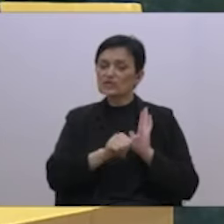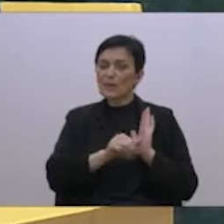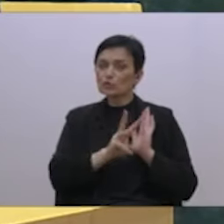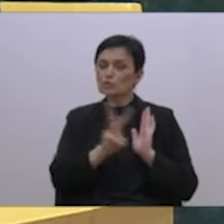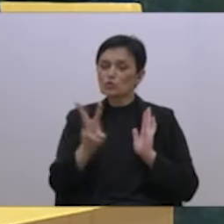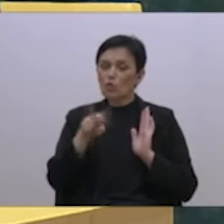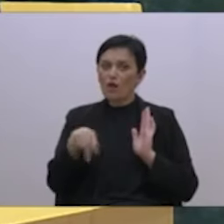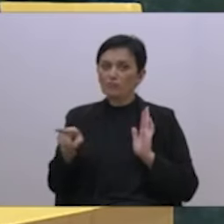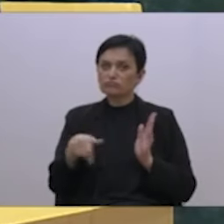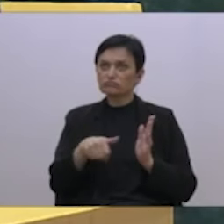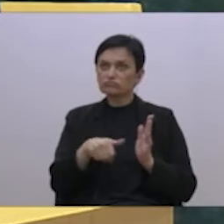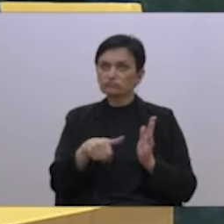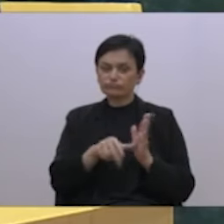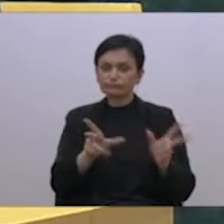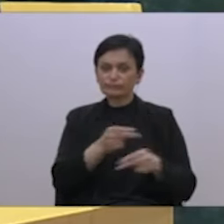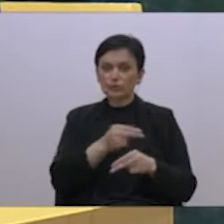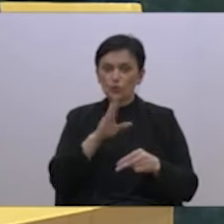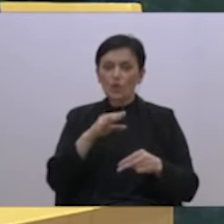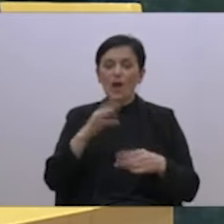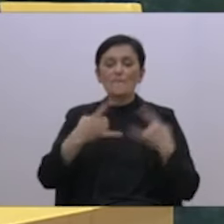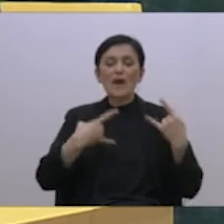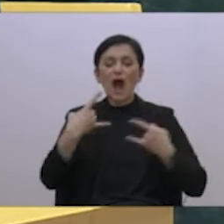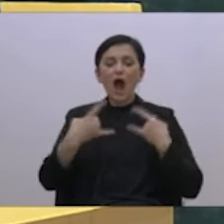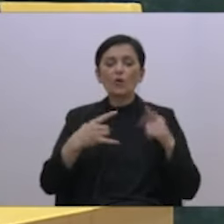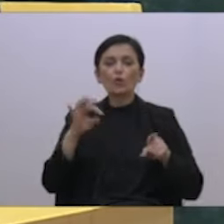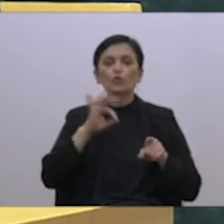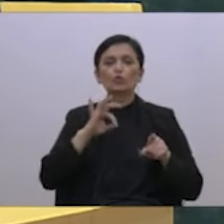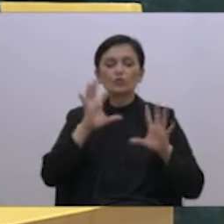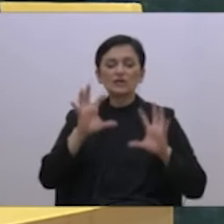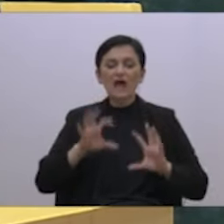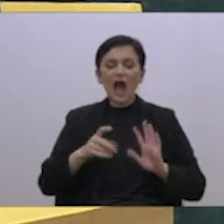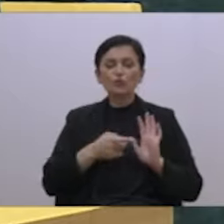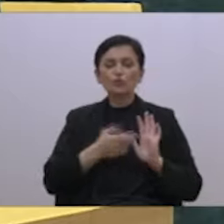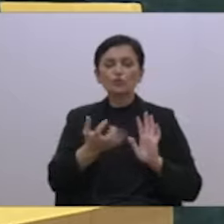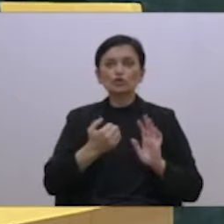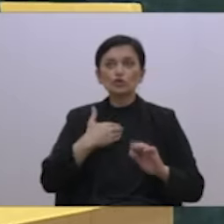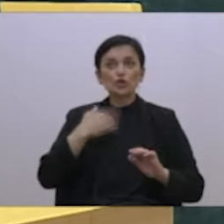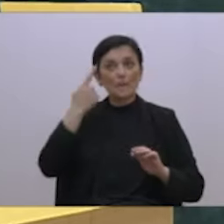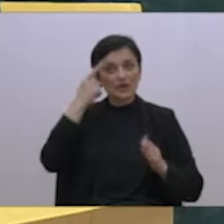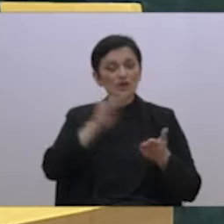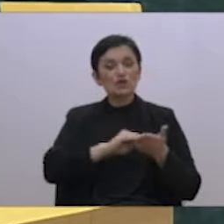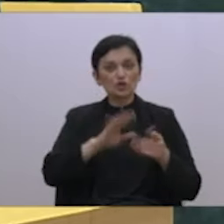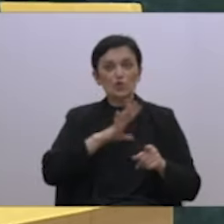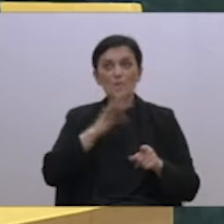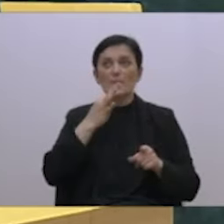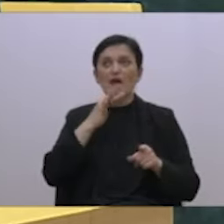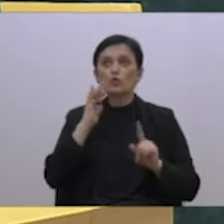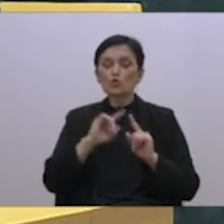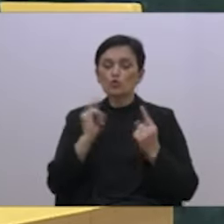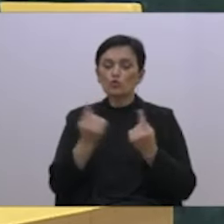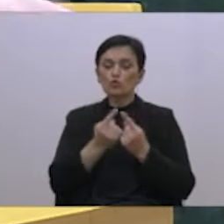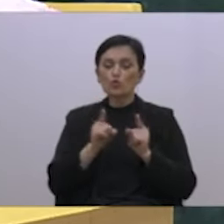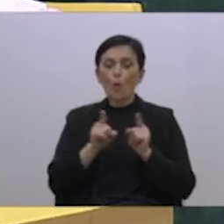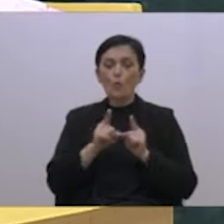ლარი. თუნდაც მაუწყებლობის შესახებ იმ კანონის მიღებაში, რომელიც ჩემი ინიცირებული იყო, მაგრამ მე უმრავლესობისა და